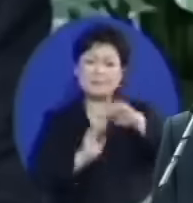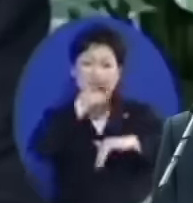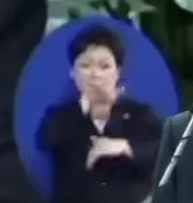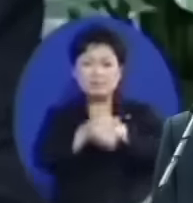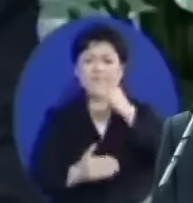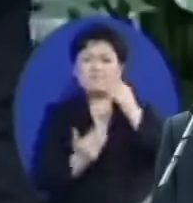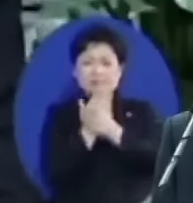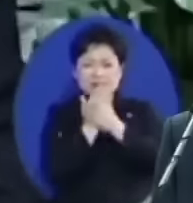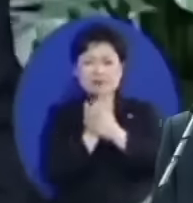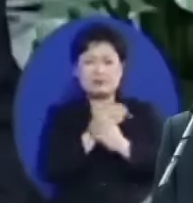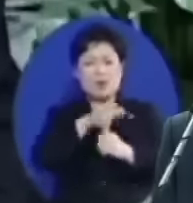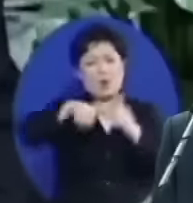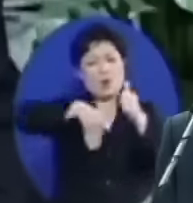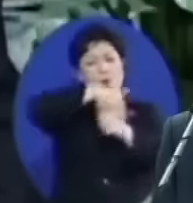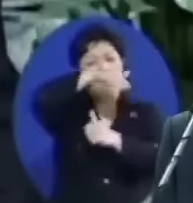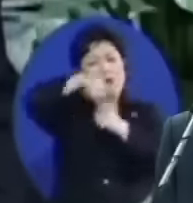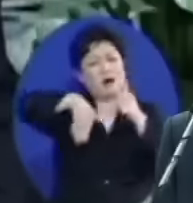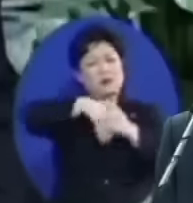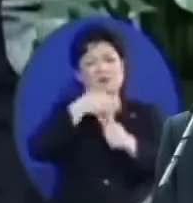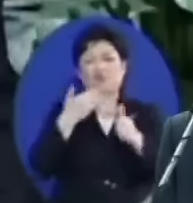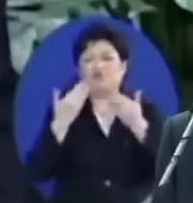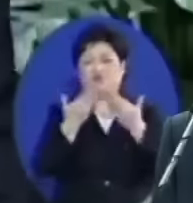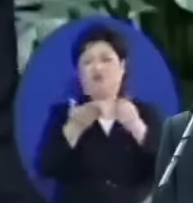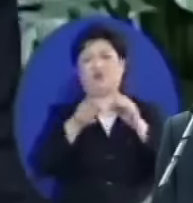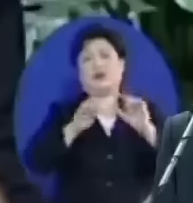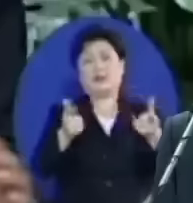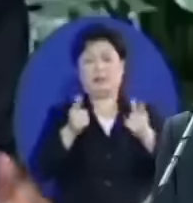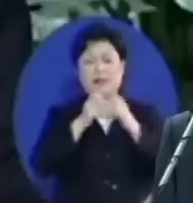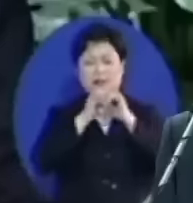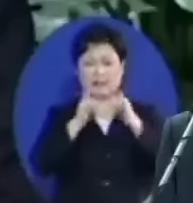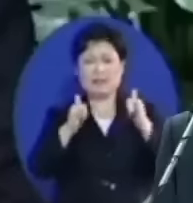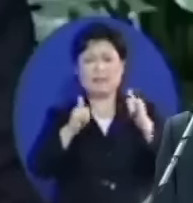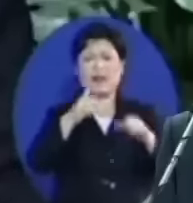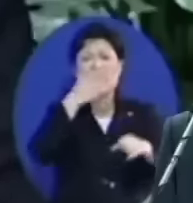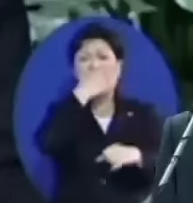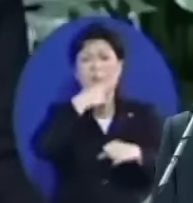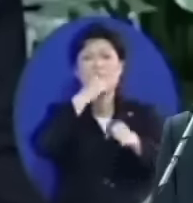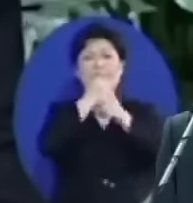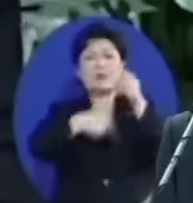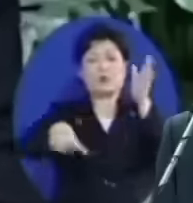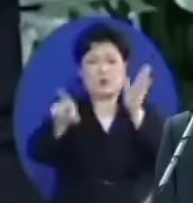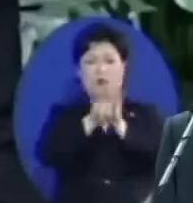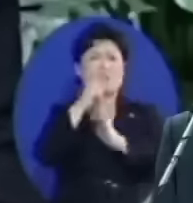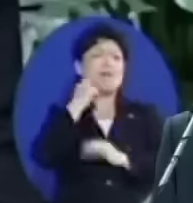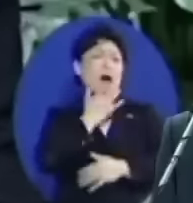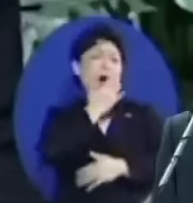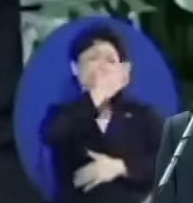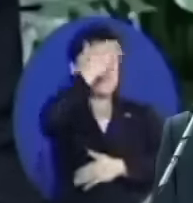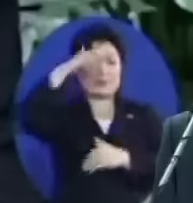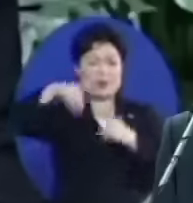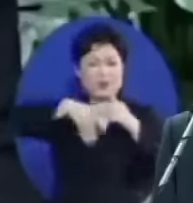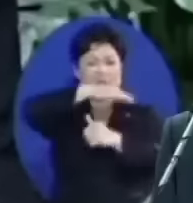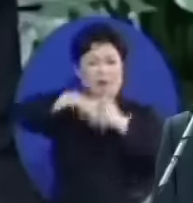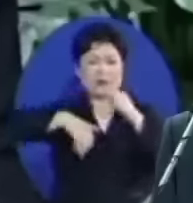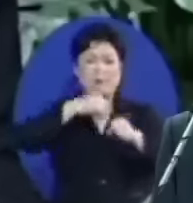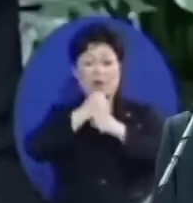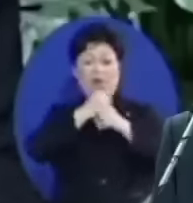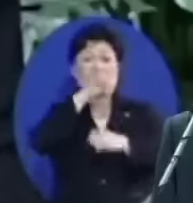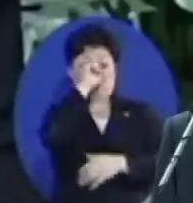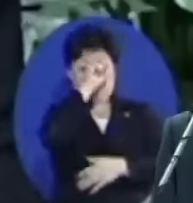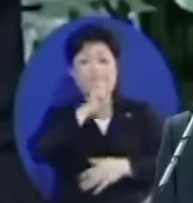것이지 환경에서 다가오는 것은 아닙니다. 사람을 행복하게 만들기 위해서 아름다운 환경을 꾸며주는 것은